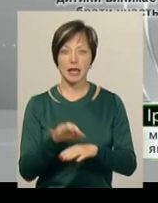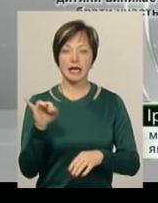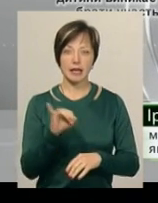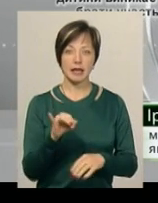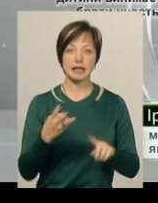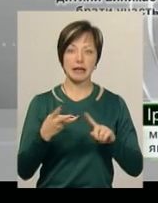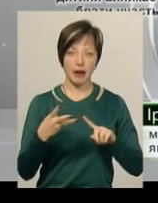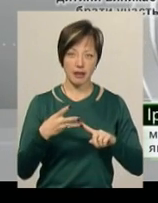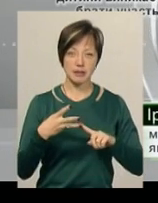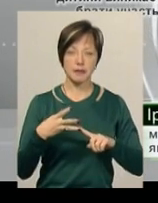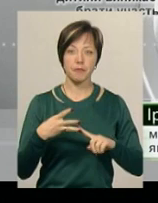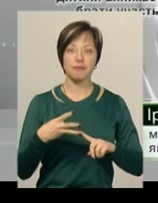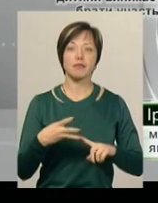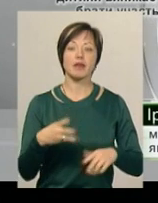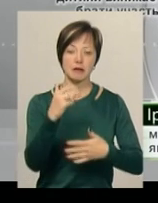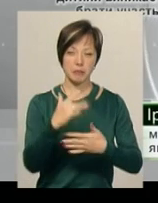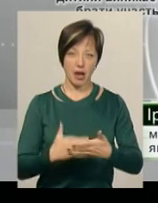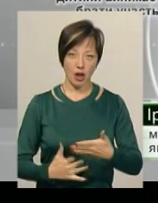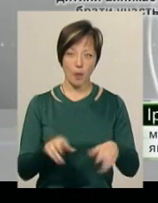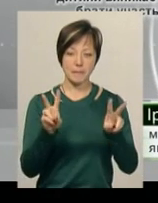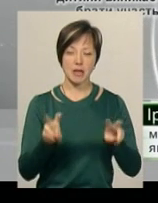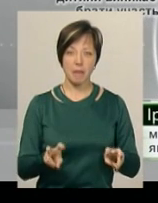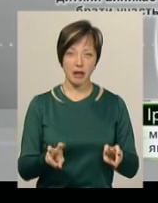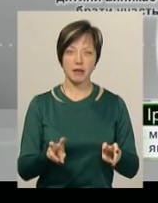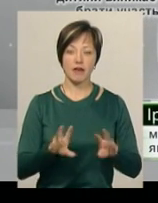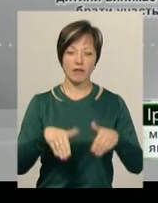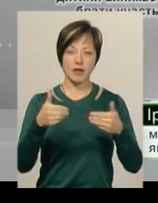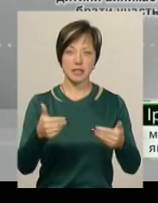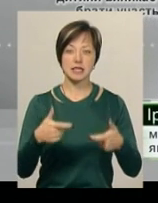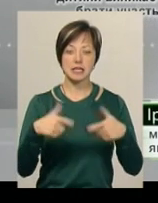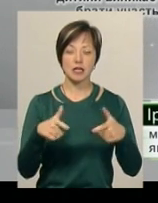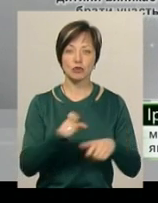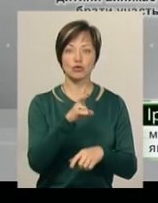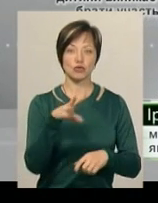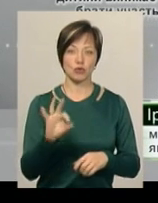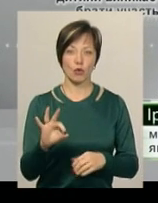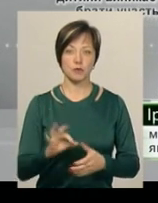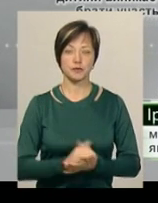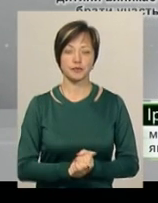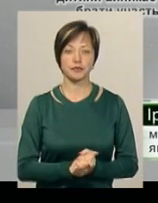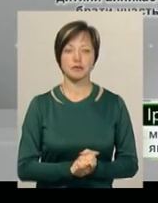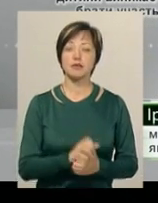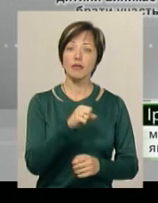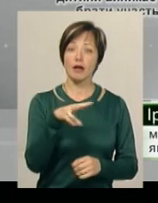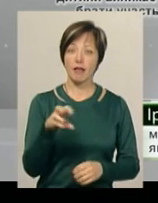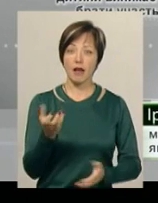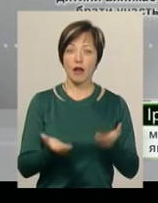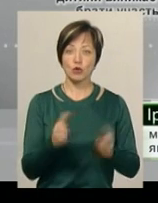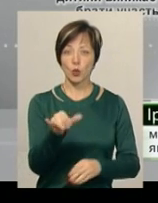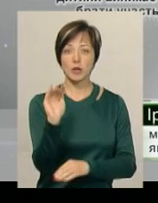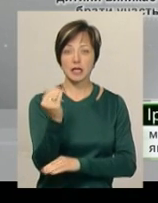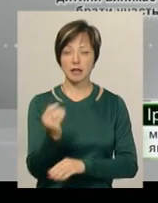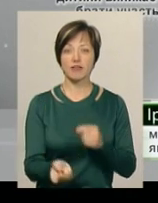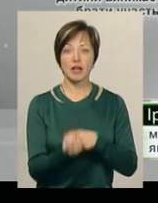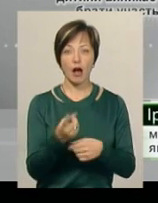І третій з переліку предметів, які винесені на сесію зовнішнього незалежного оцінювання. Але якщо у дитини